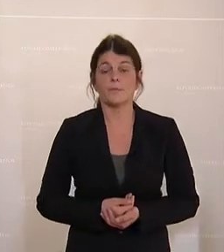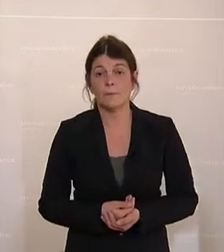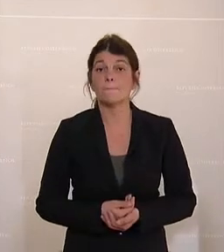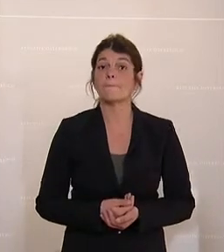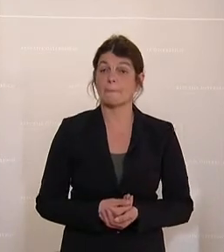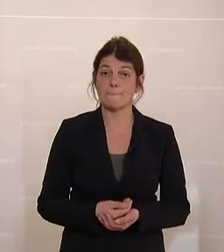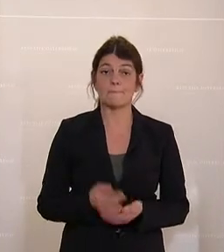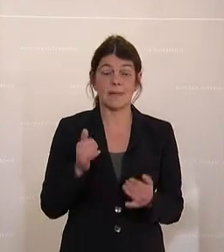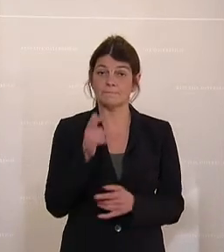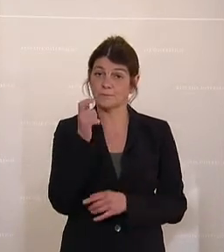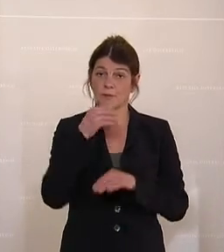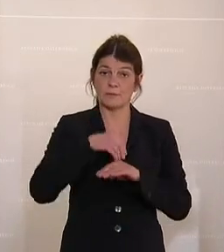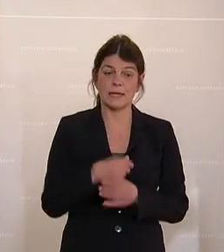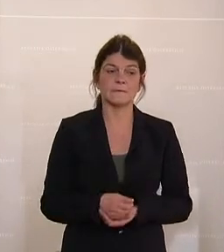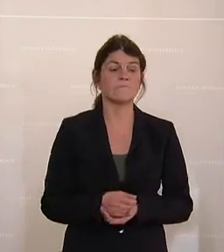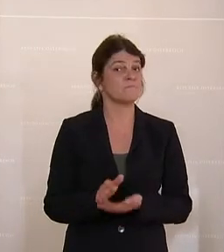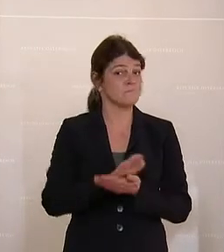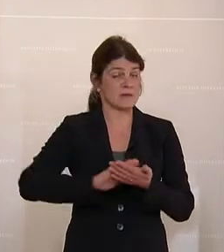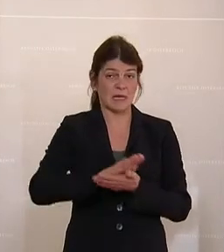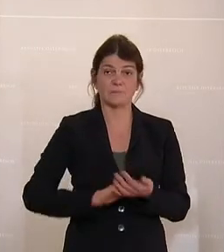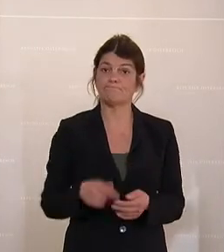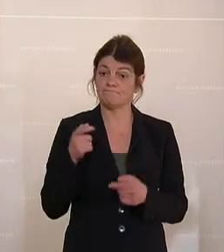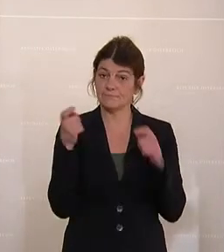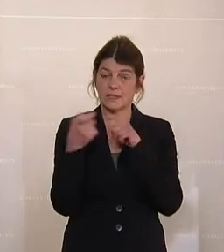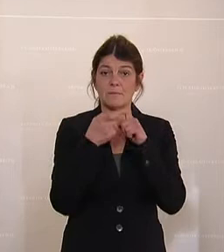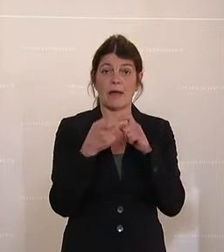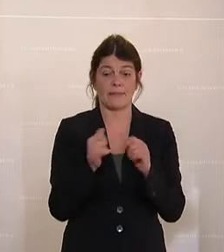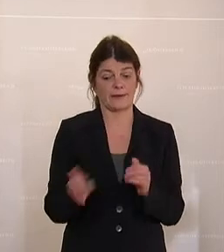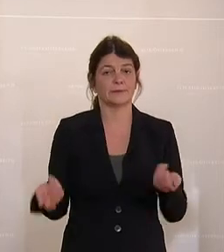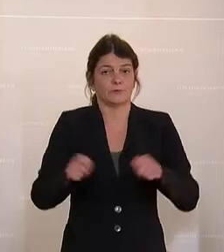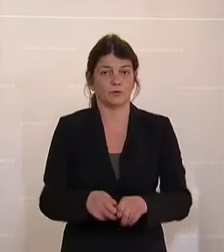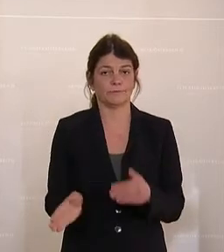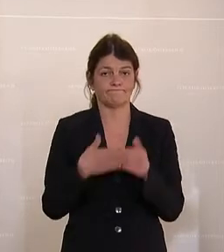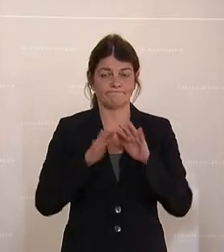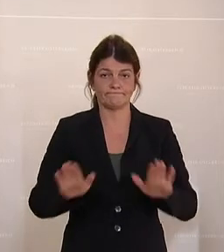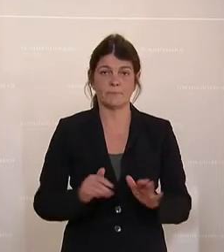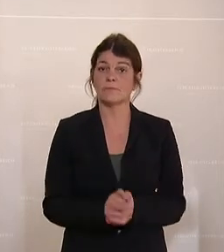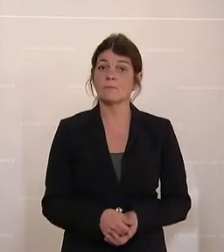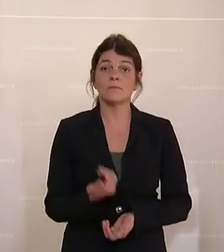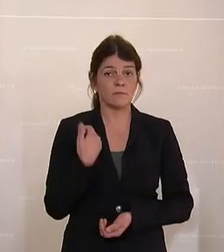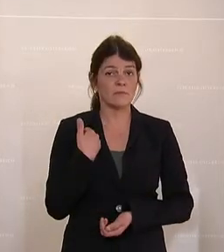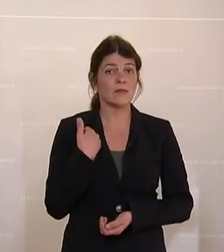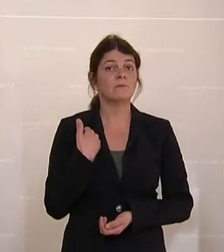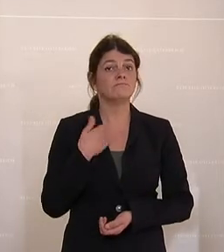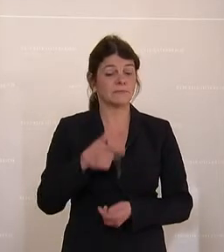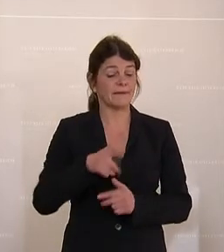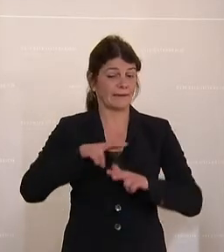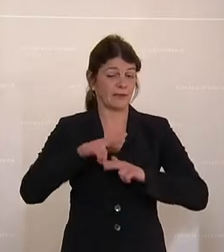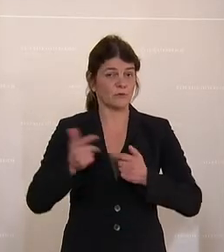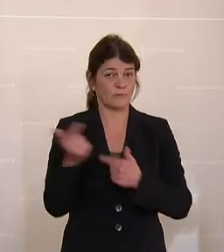Am Wort ist nun niemand mehr. Die Debatte ist geschlossen. Ich weise die